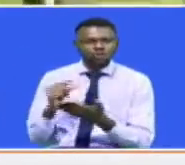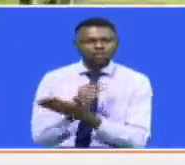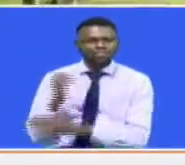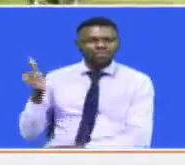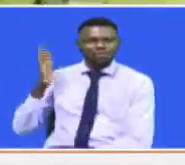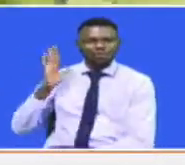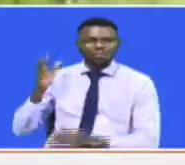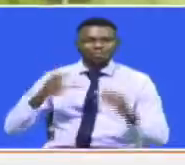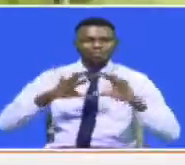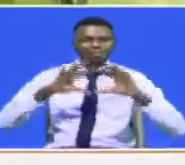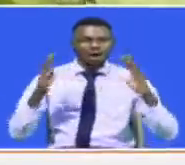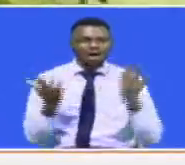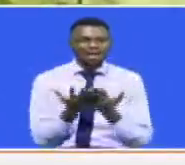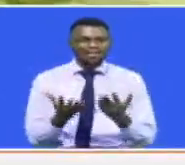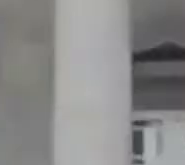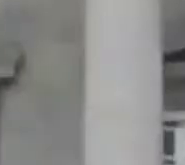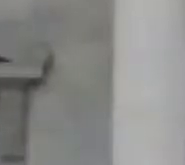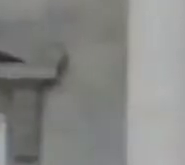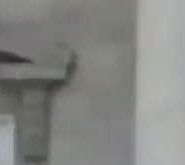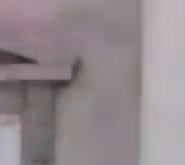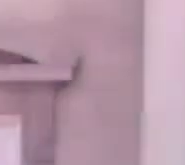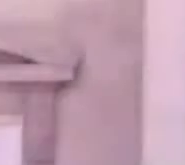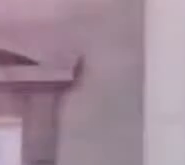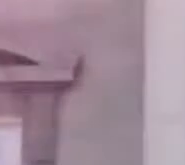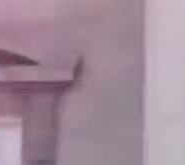duniani. Elsewhere in the